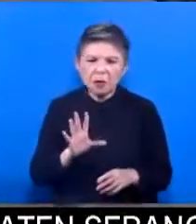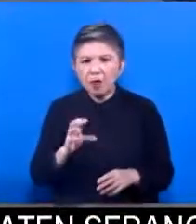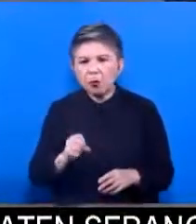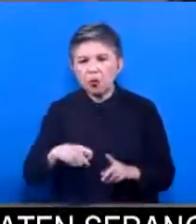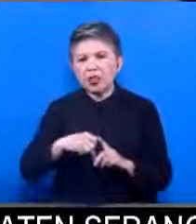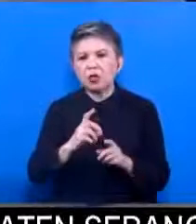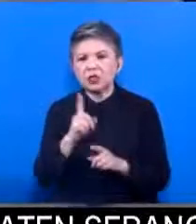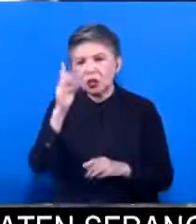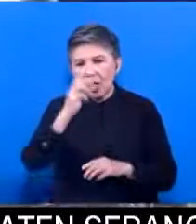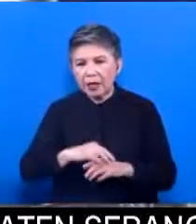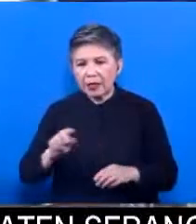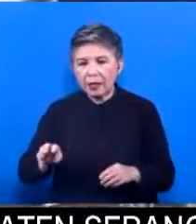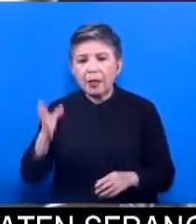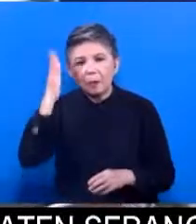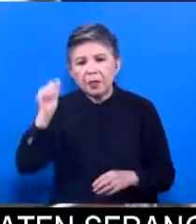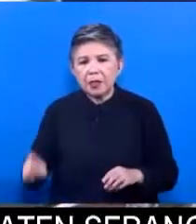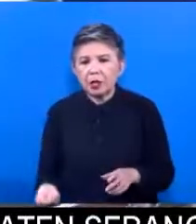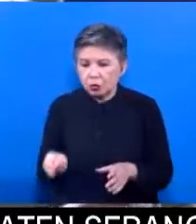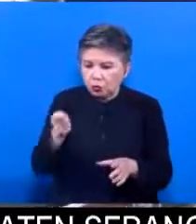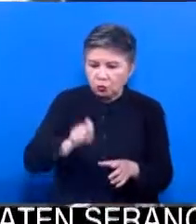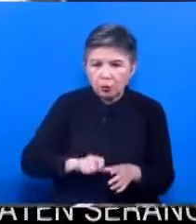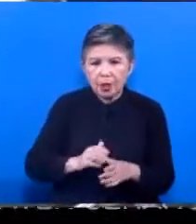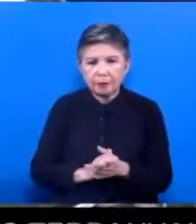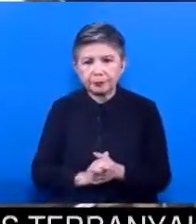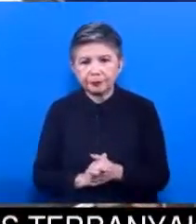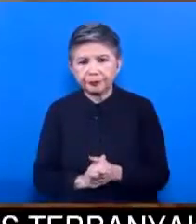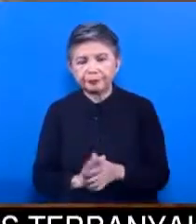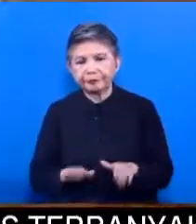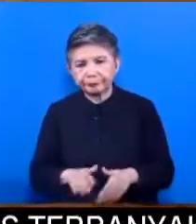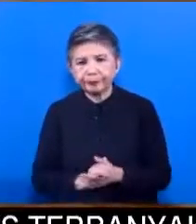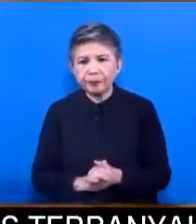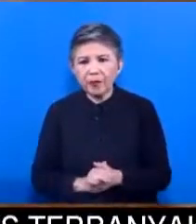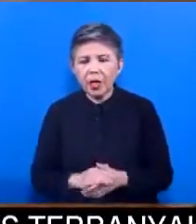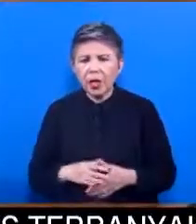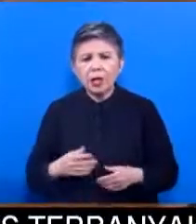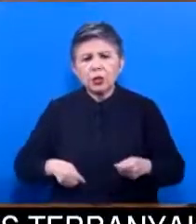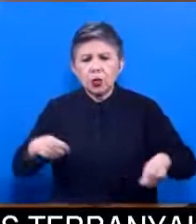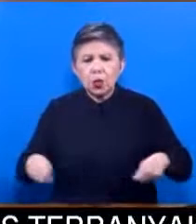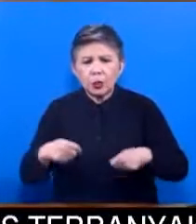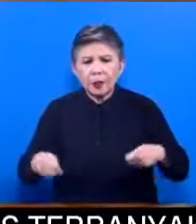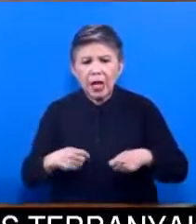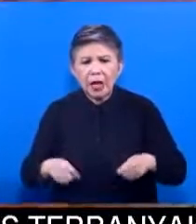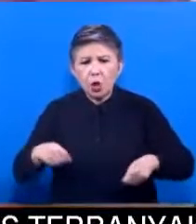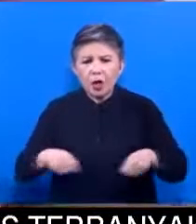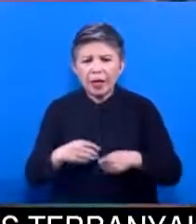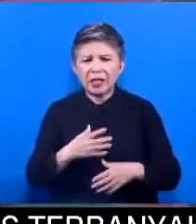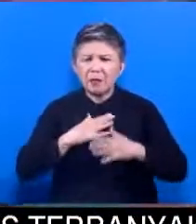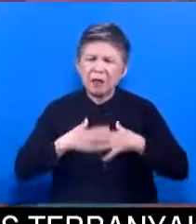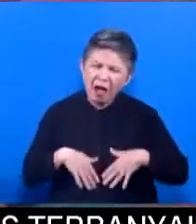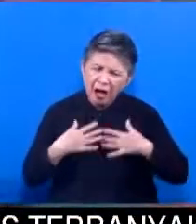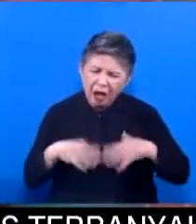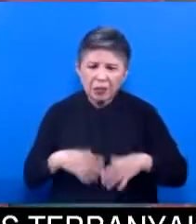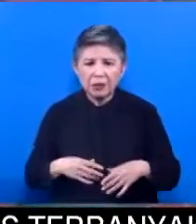kilo itu yang curah. Tidak hanya dirasakan penjual minyak, keberatan juga dirasakan para pedagang gorengan. Bagi